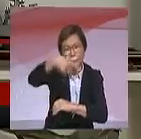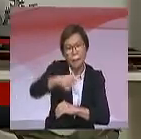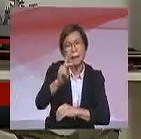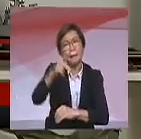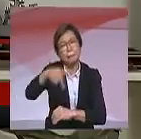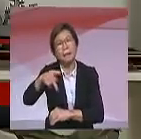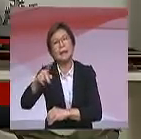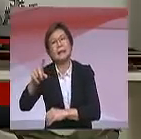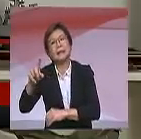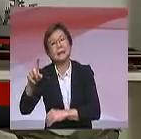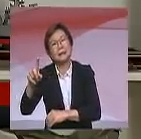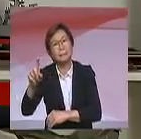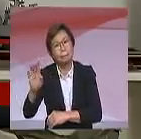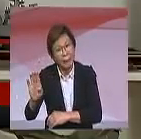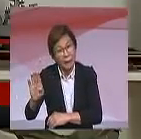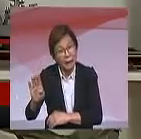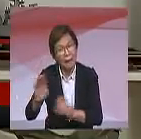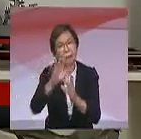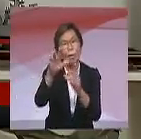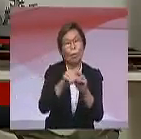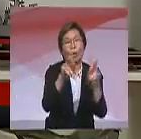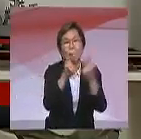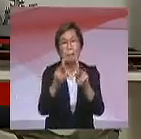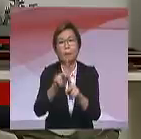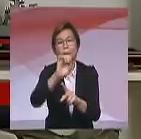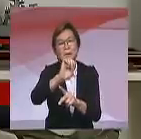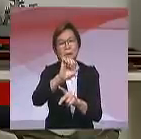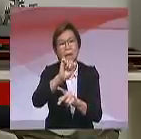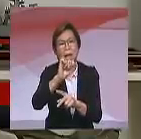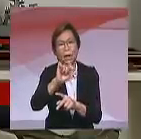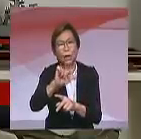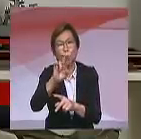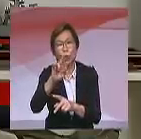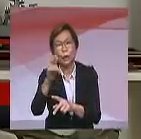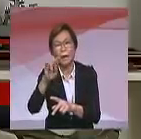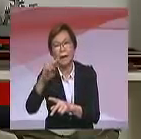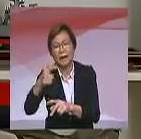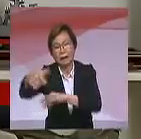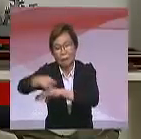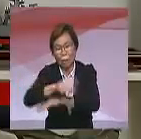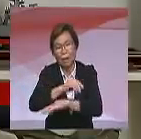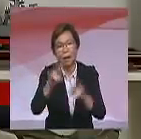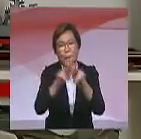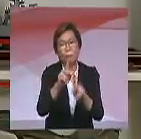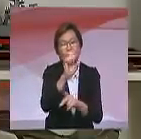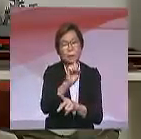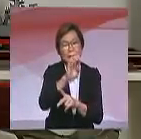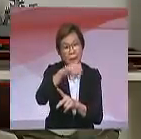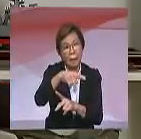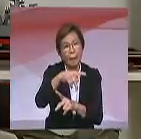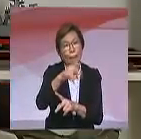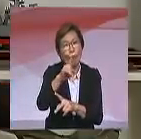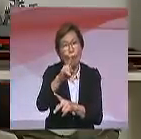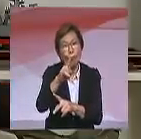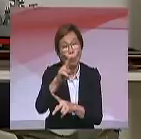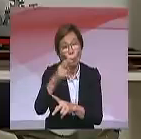PKPD yang melibatkan Kampung Sagu King Laut dan Kampung Sebo Baru bermula